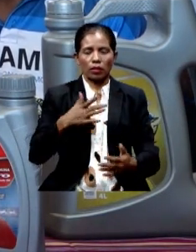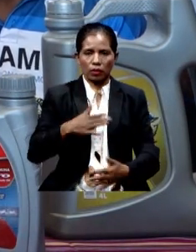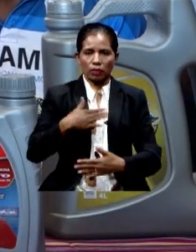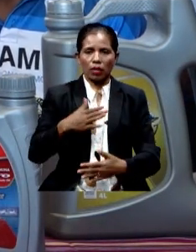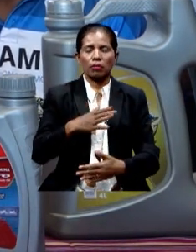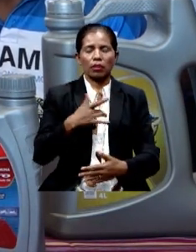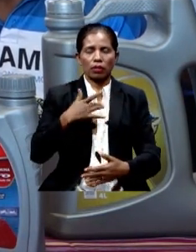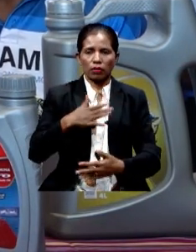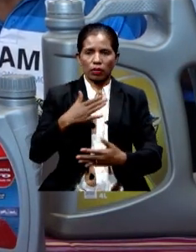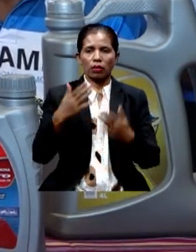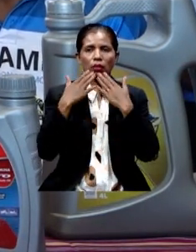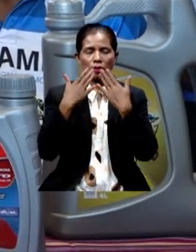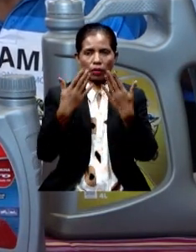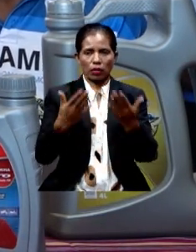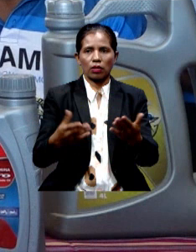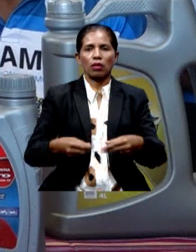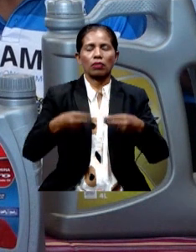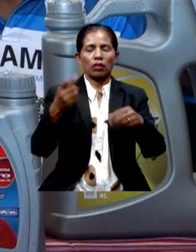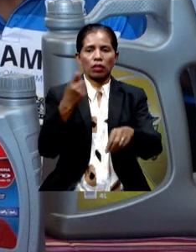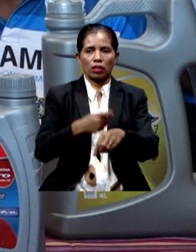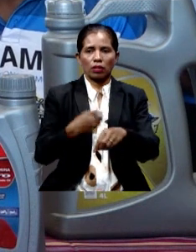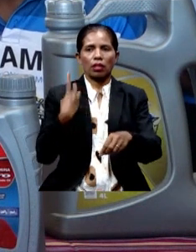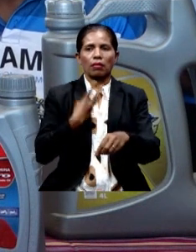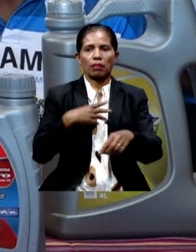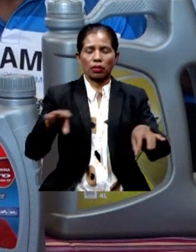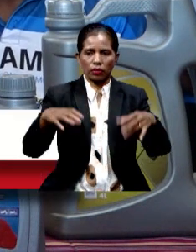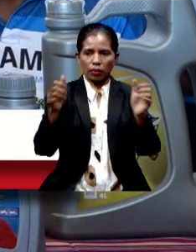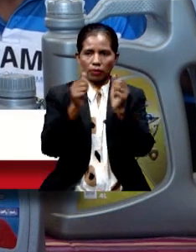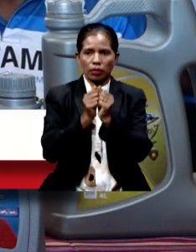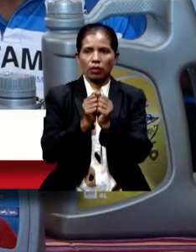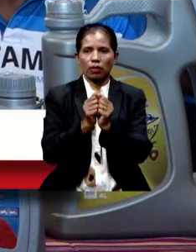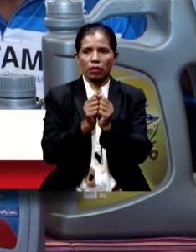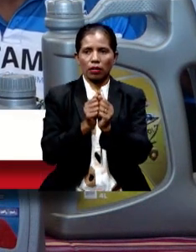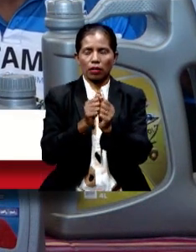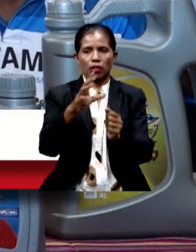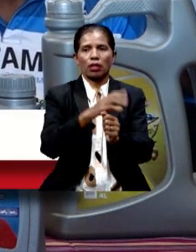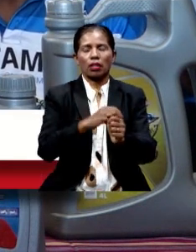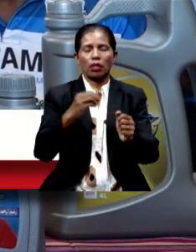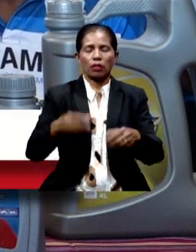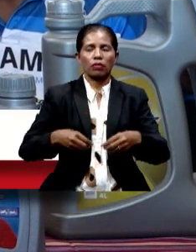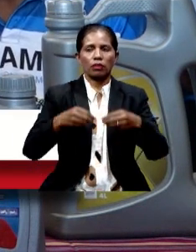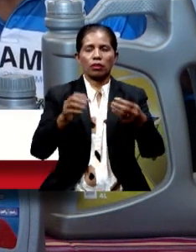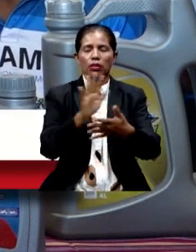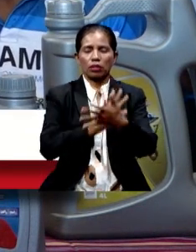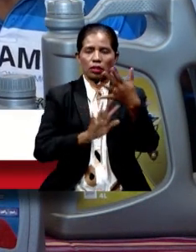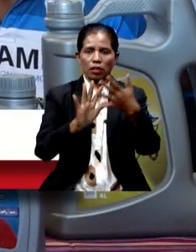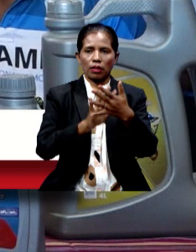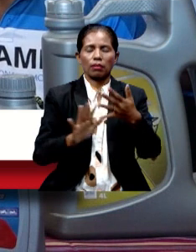nih ke Pak Helder ya, diberikan kesempatan untuk berkolaborasi dalam rangka memperingati